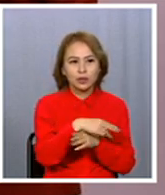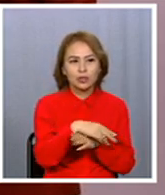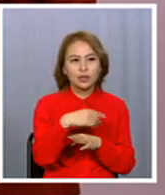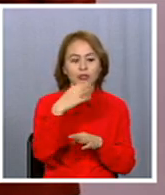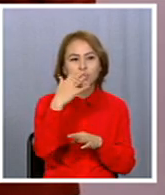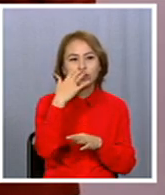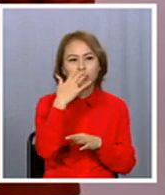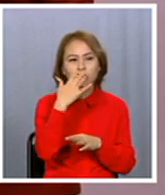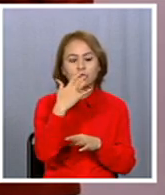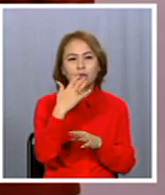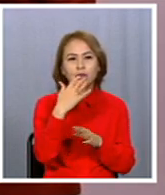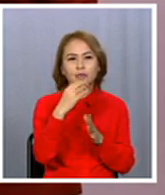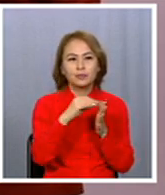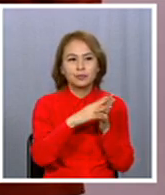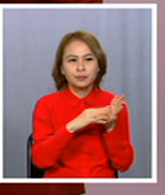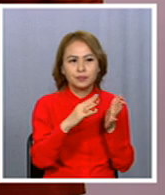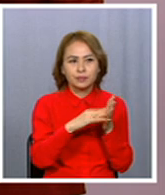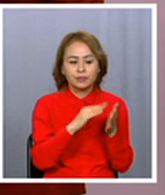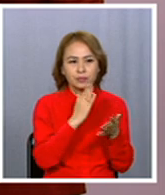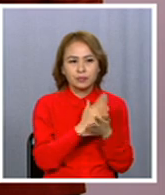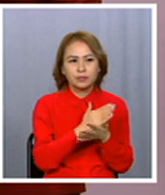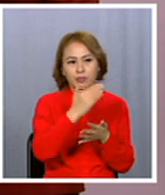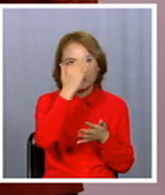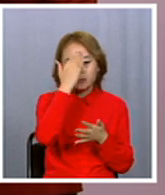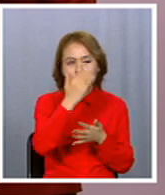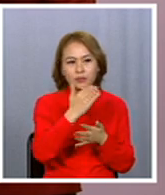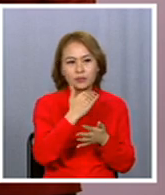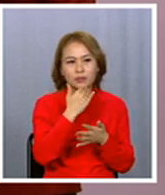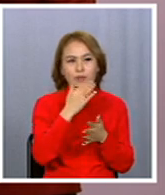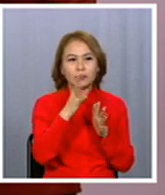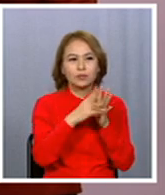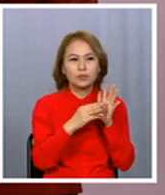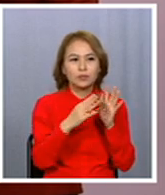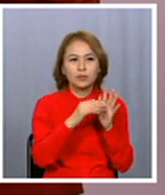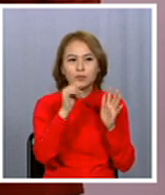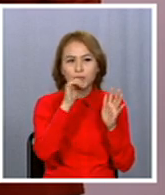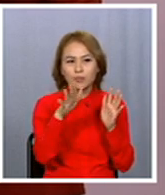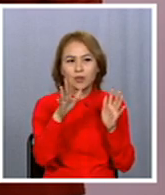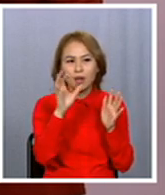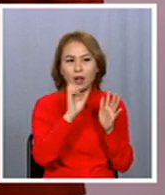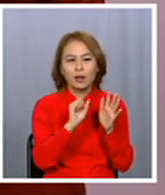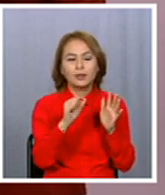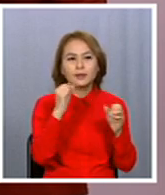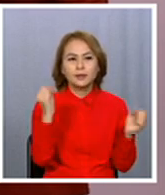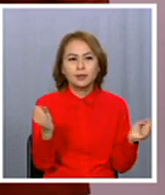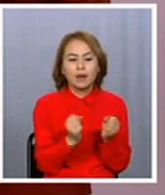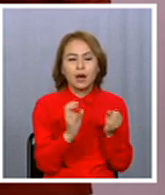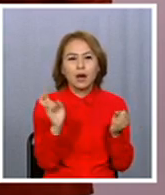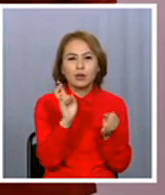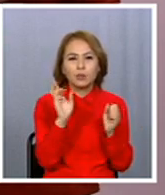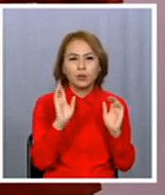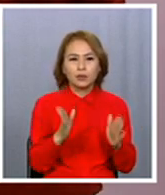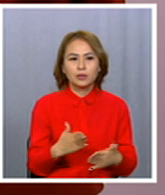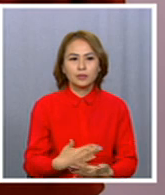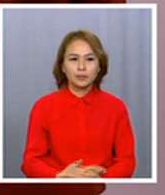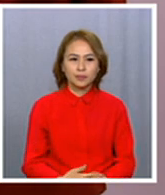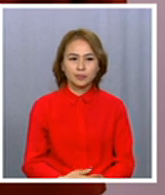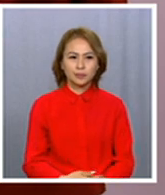және жылы жүні бар. Жазда жүні сұр, ал қыста ақ болады.